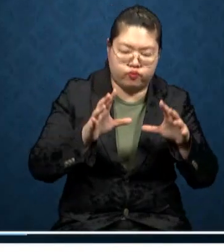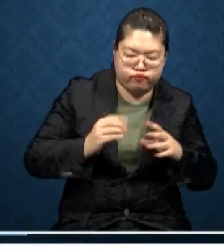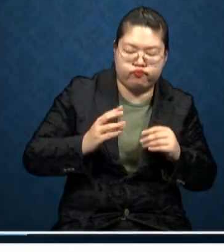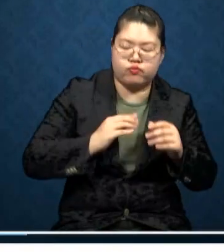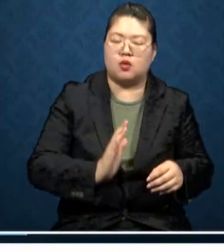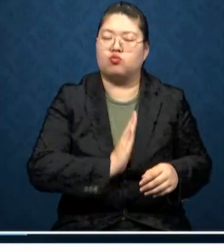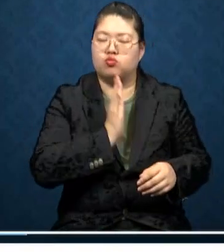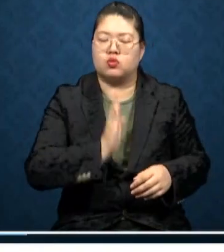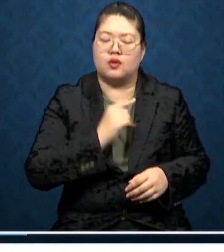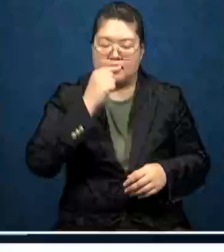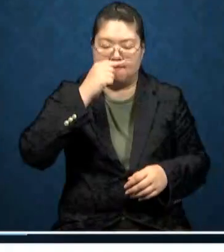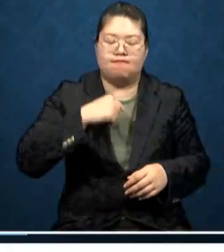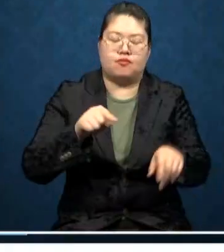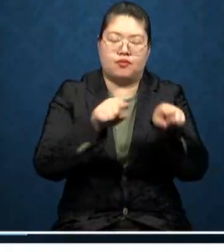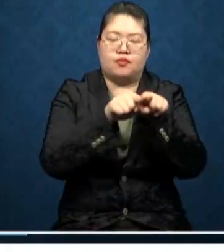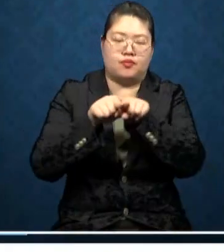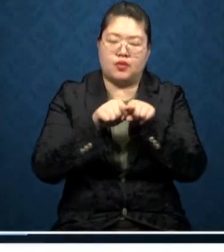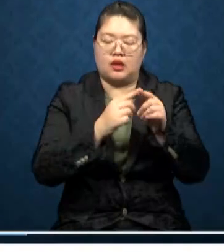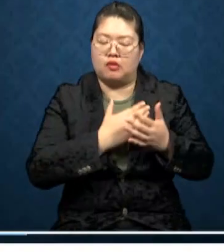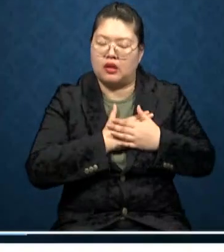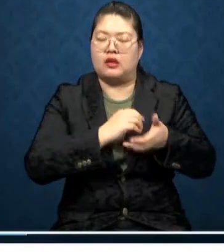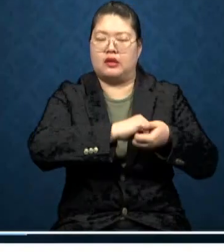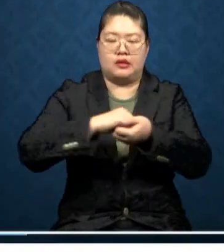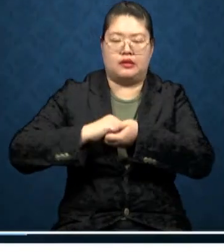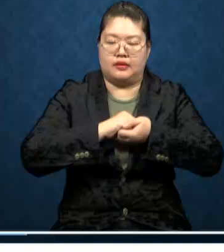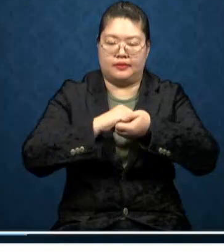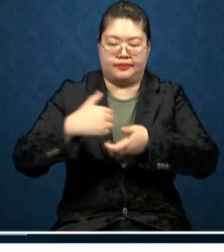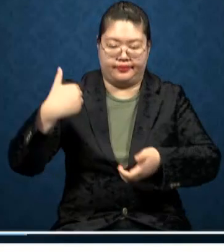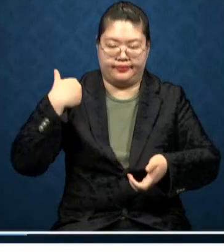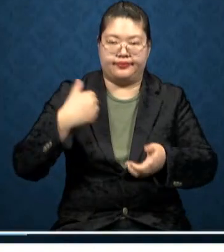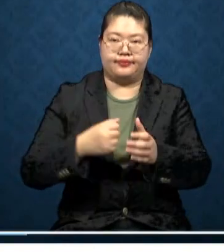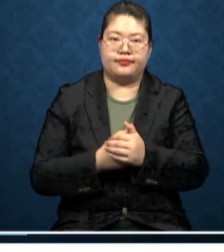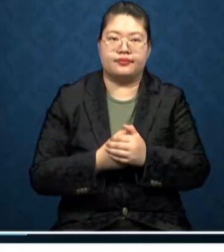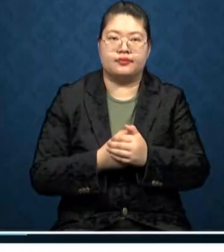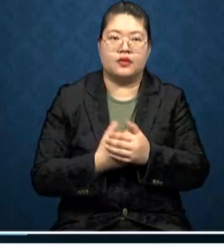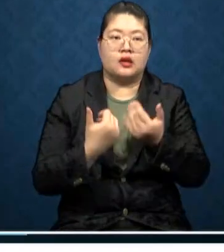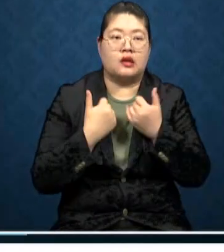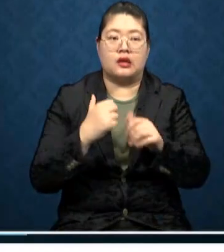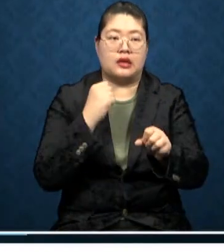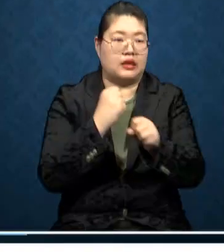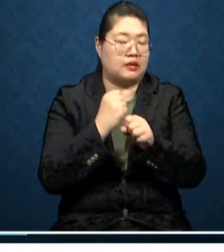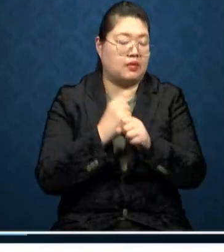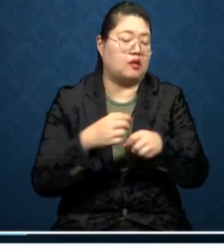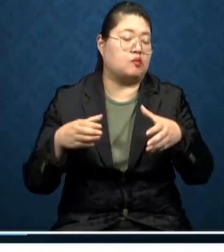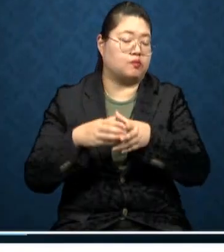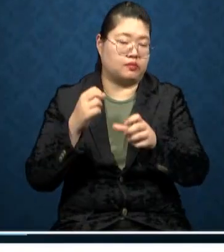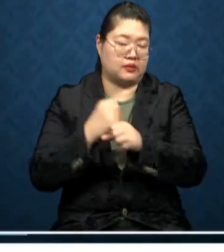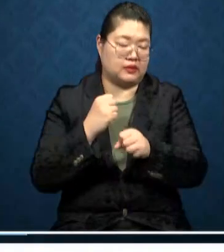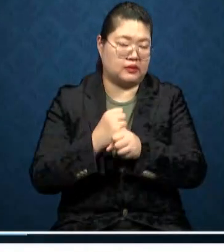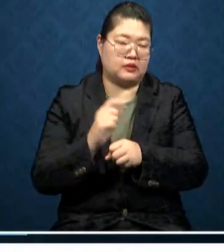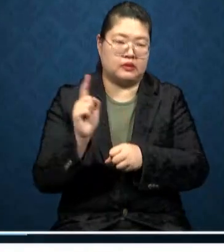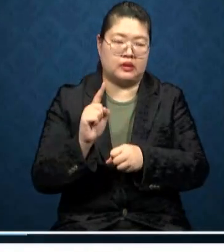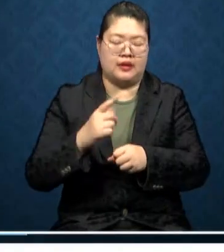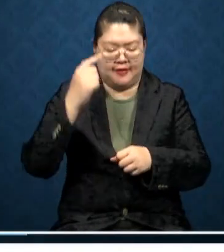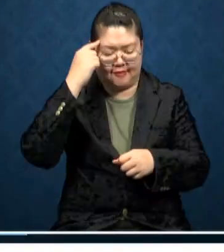ใจในความเป็นไทยร่วมกันเกิดความรักความสามัคคคีจากผลการดำเนินงานของนักทำงานนักทำงาน